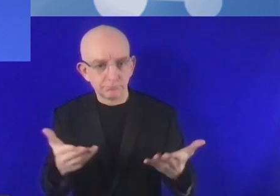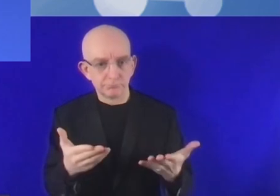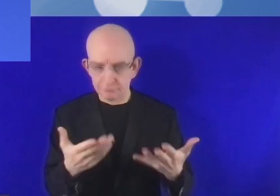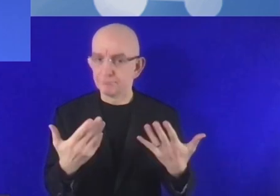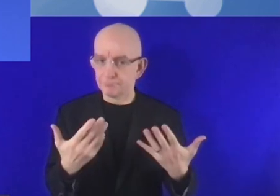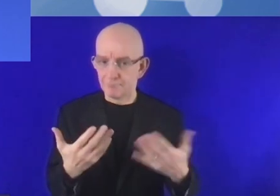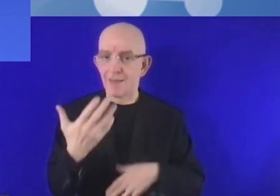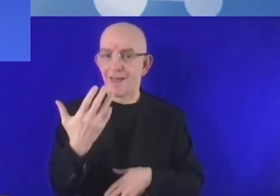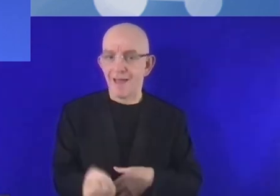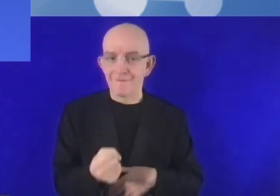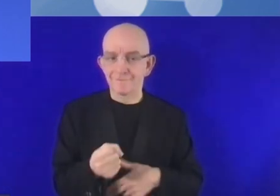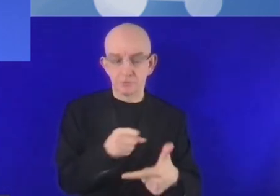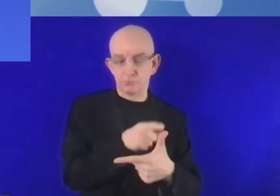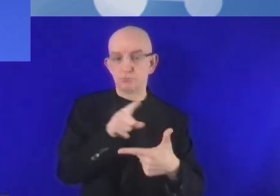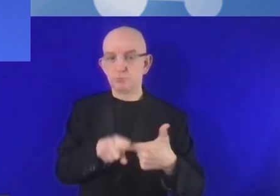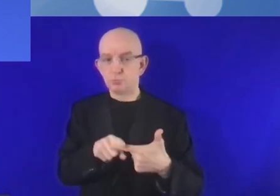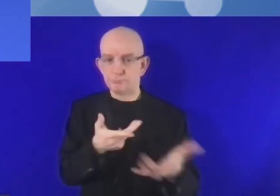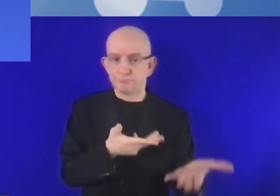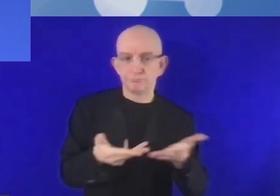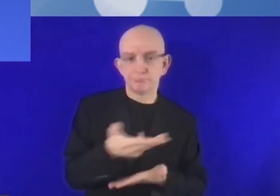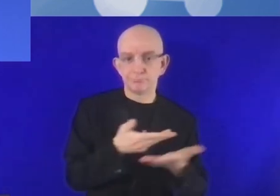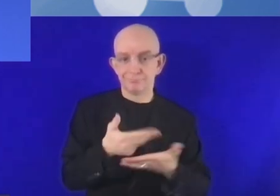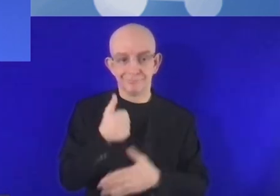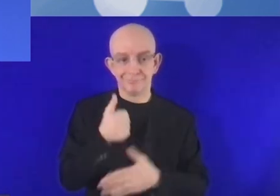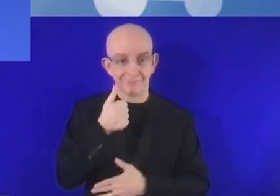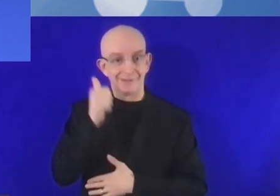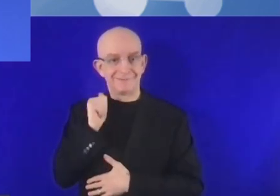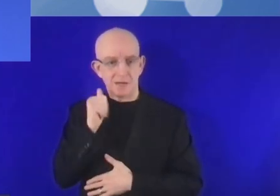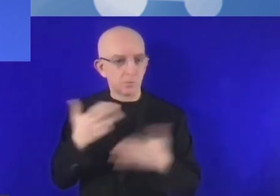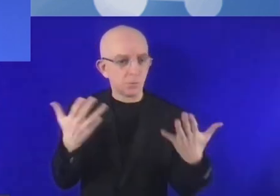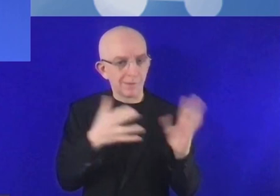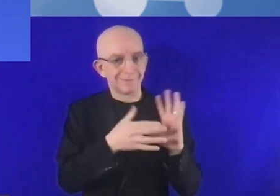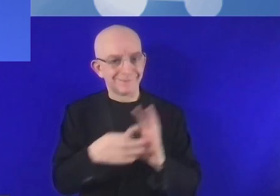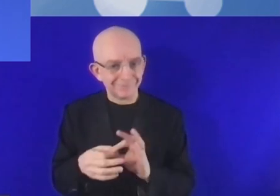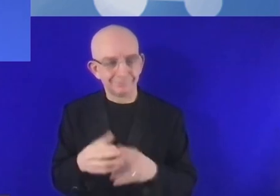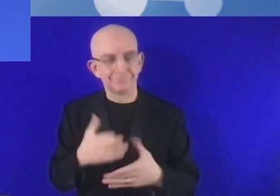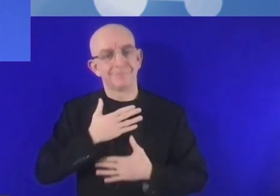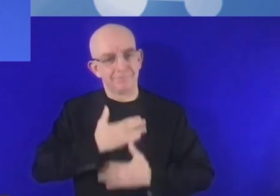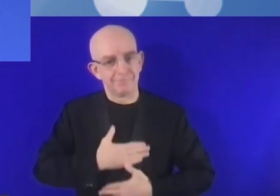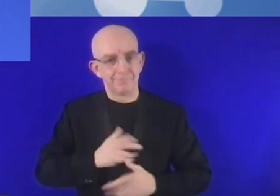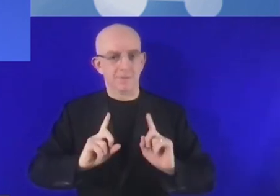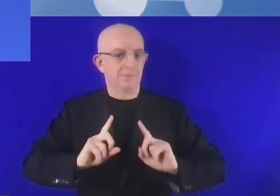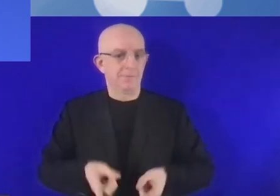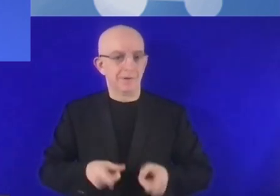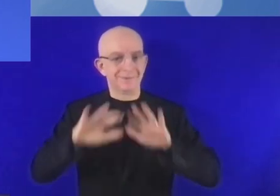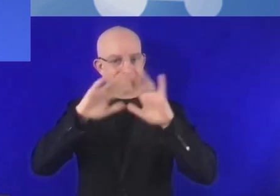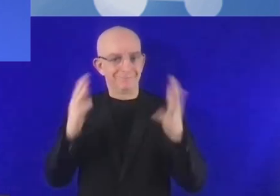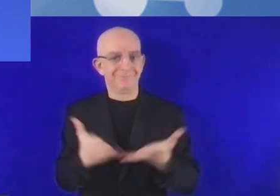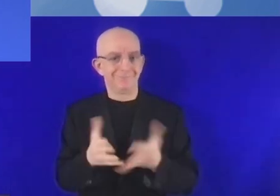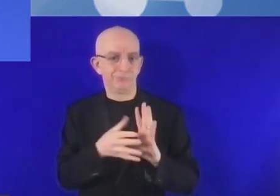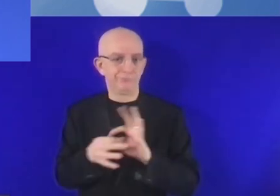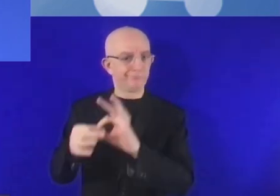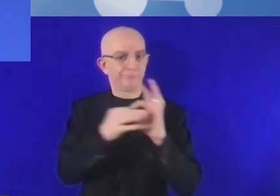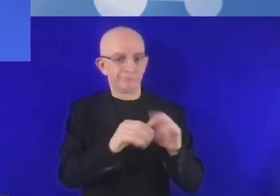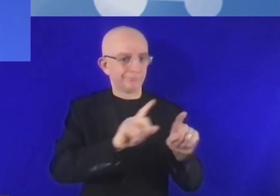wielostronnej, czyli gdzie biznes, administracja, świat nauki, organizacje pozarządowe, organizacje technologiczne